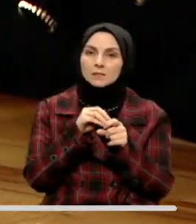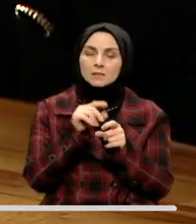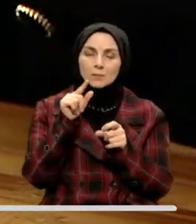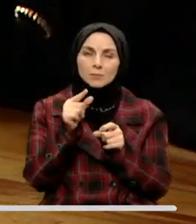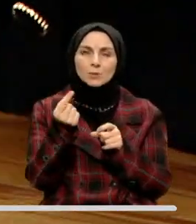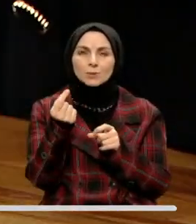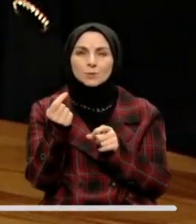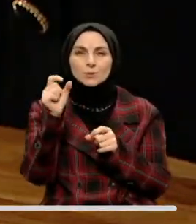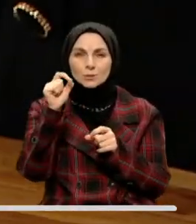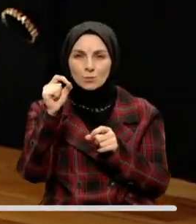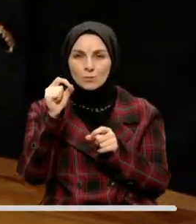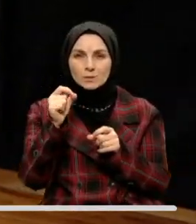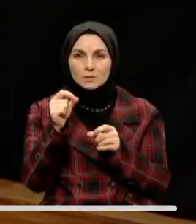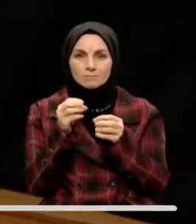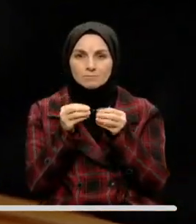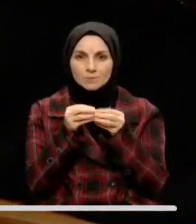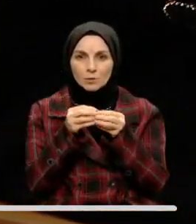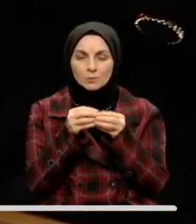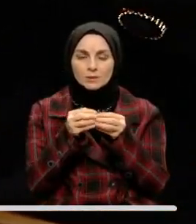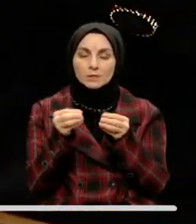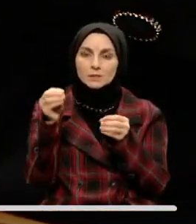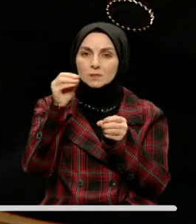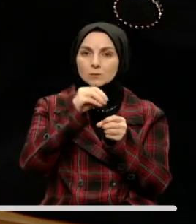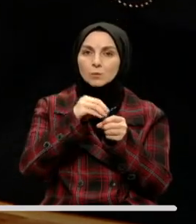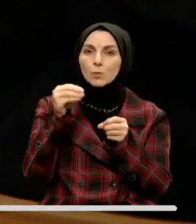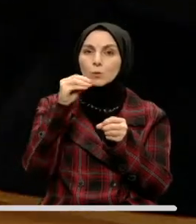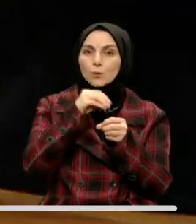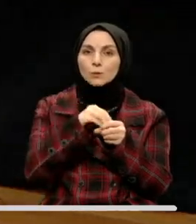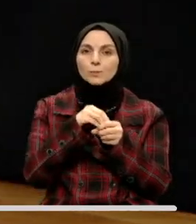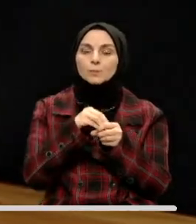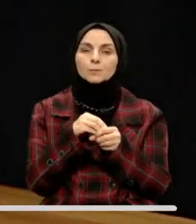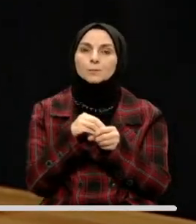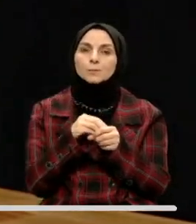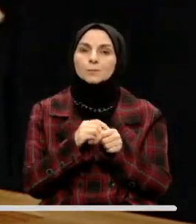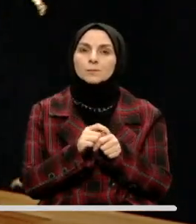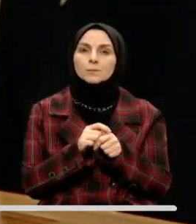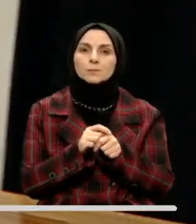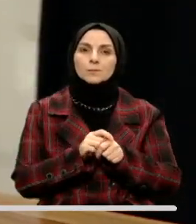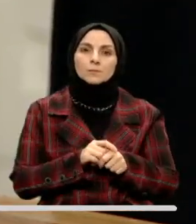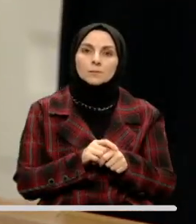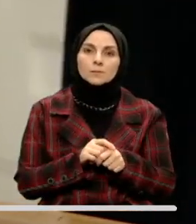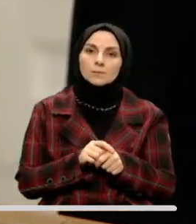toplarını dökeceğiz. Dolduracağım. Geldi. Tabii.